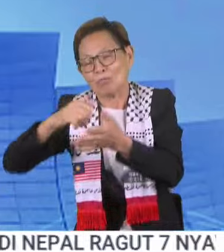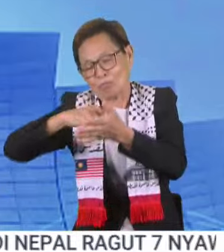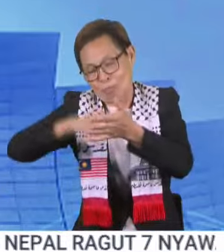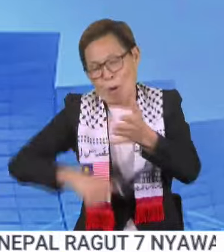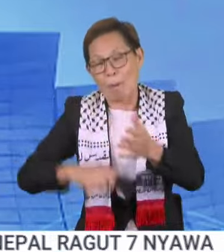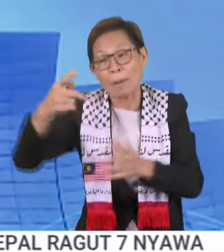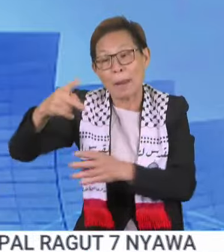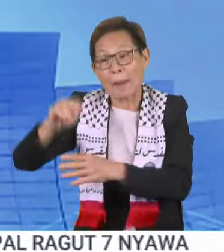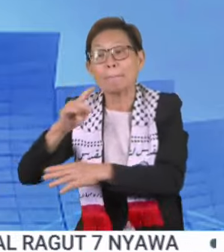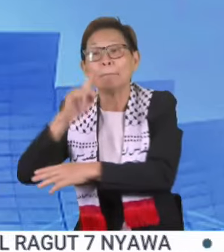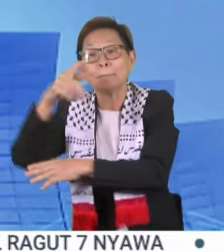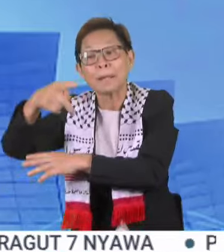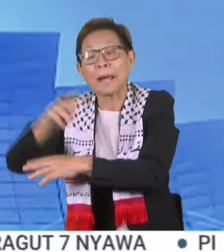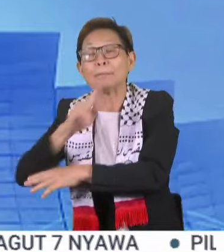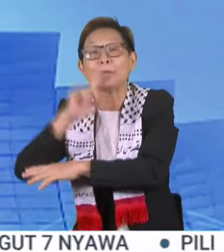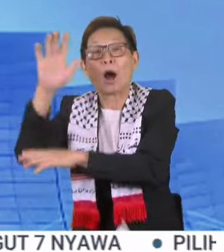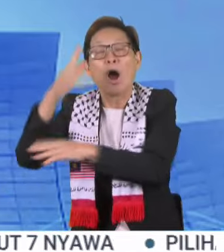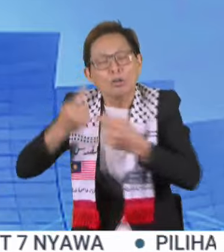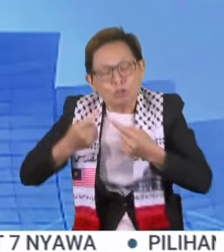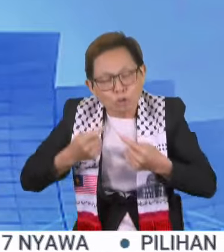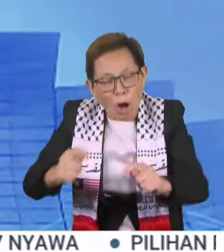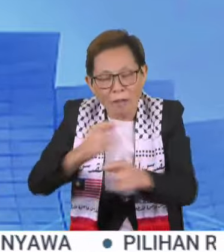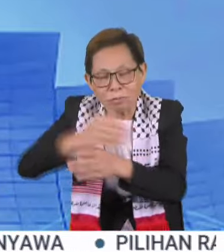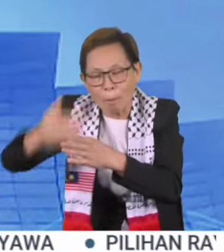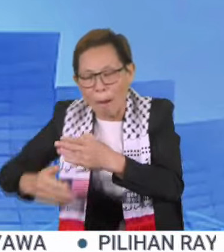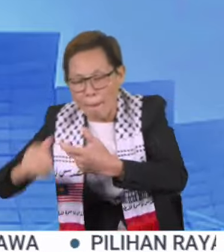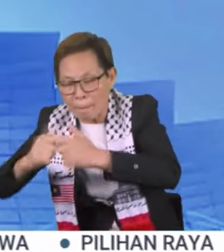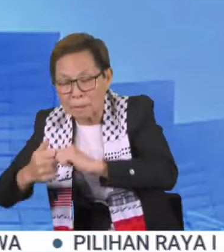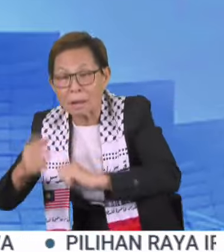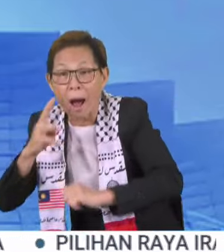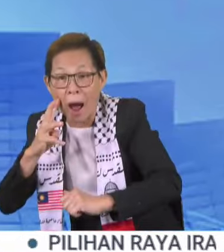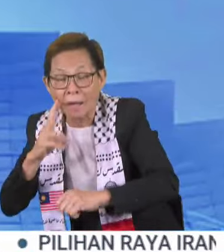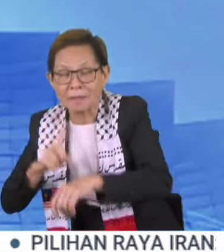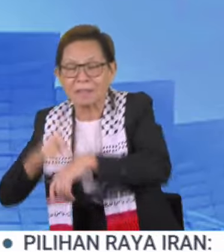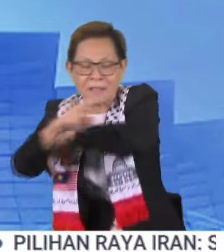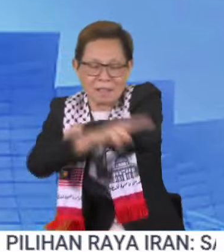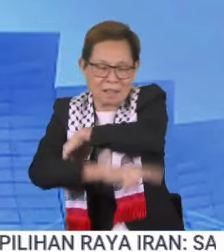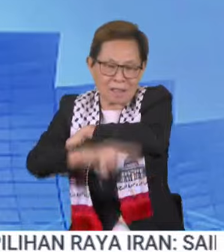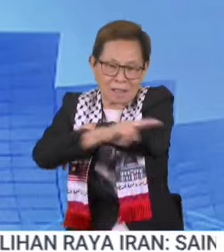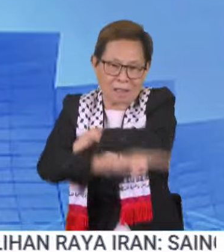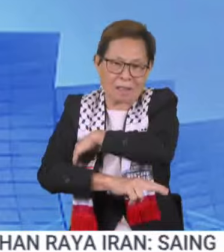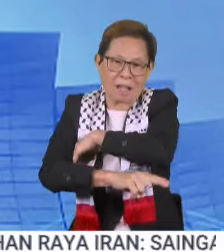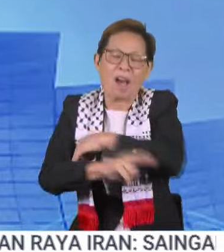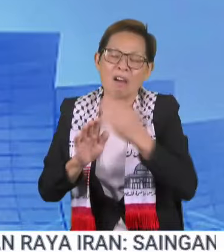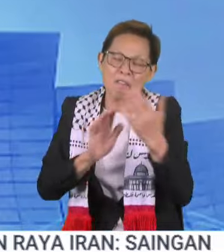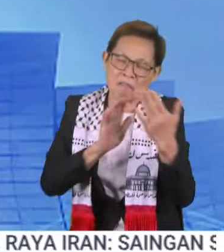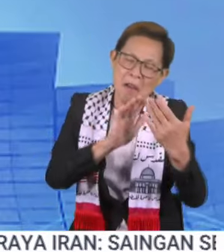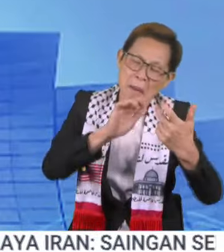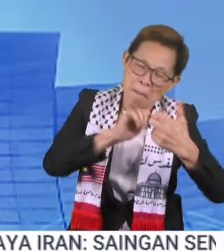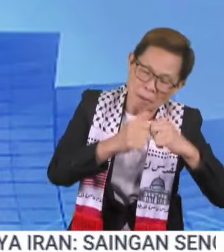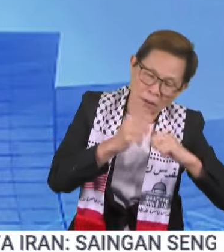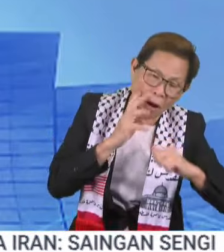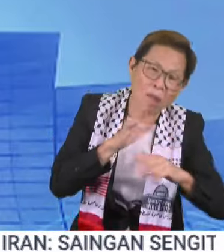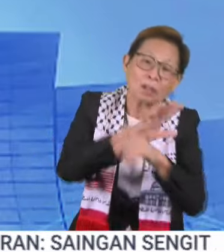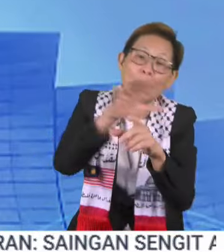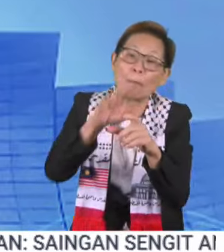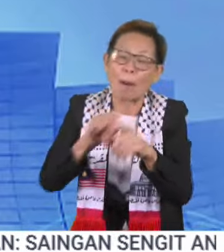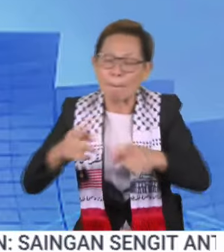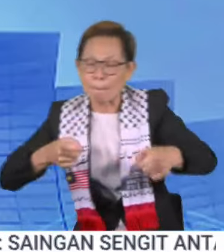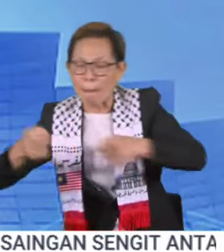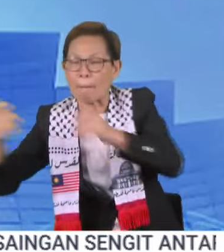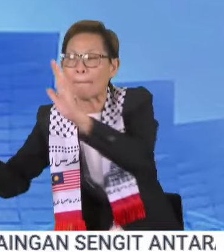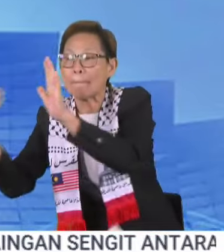Perdana Menteri beri jaminan akan berusaha selesaikan masalah bekalan air di negeri-negeri berdepan isu tersebut, termasuk yang